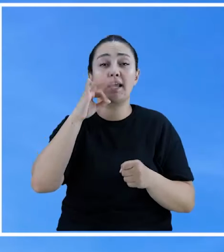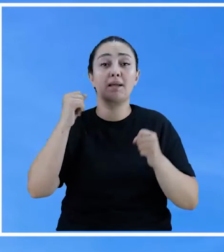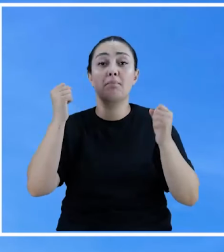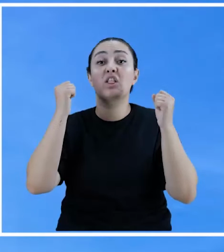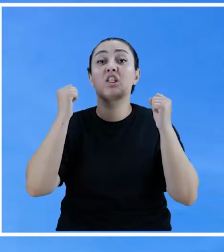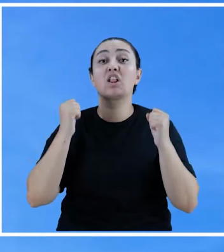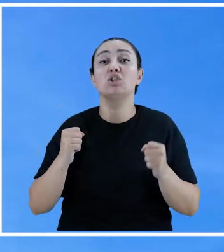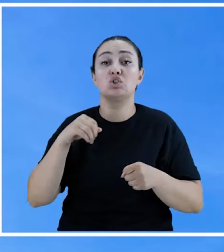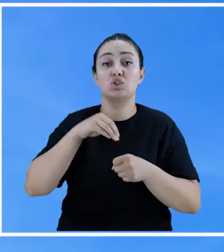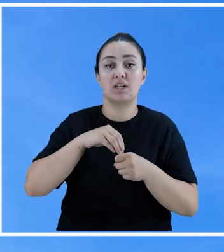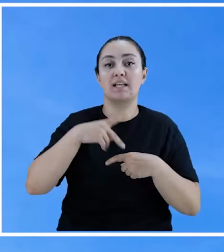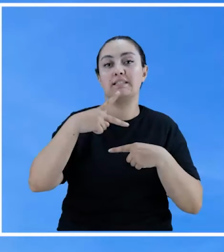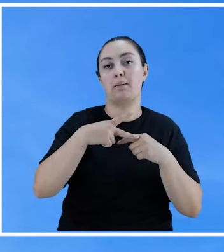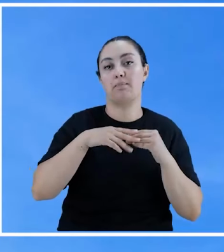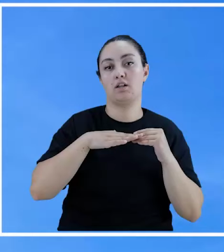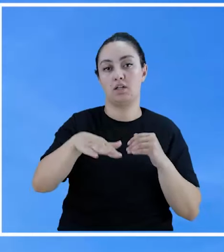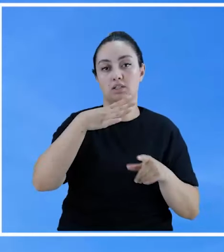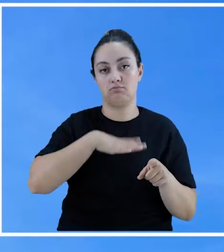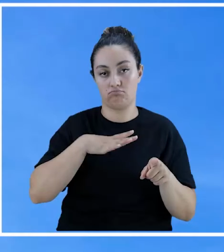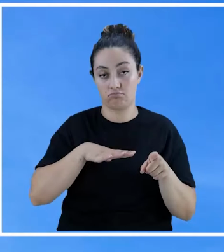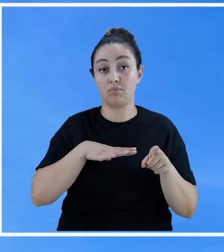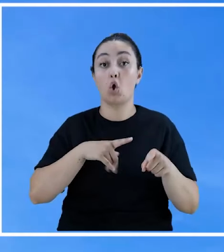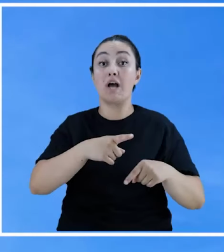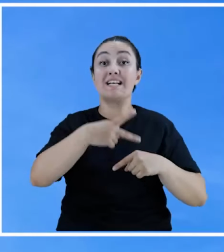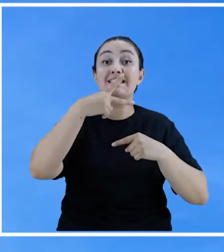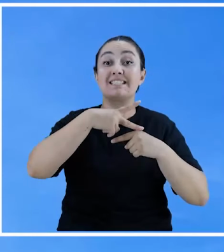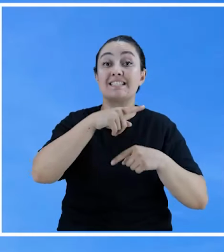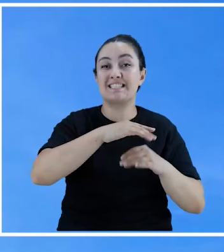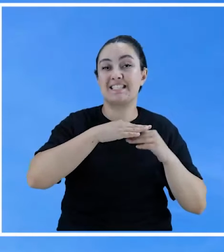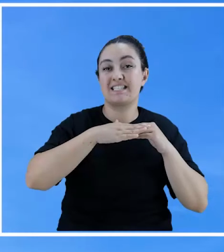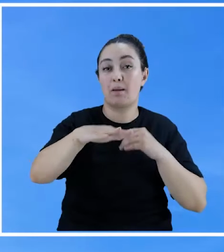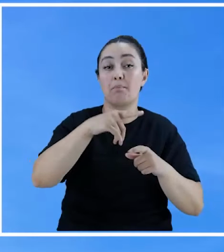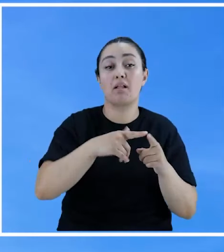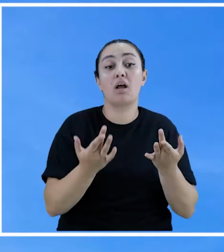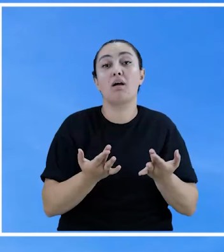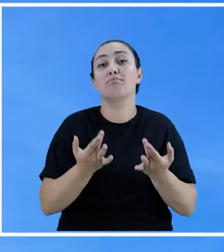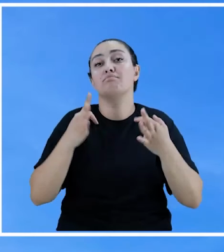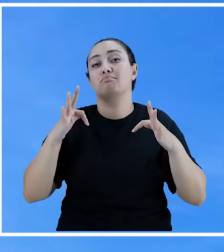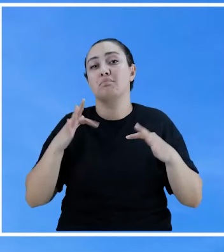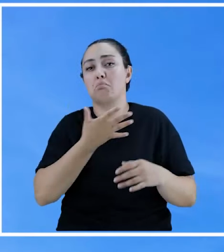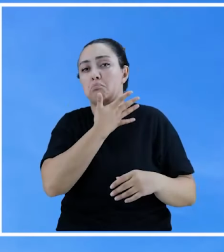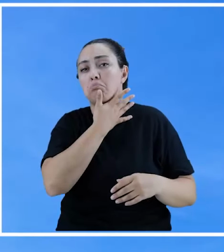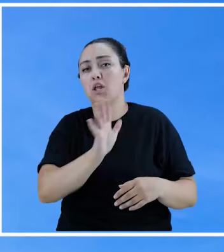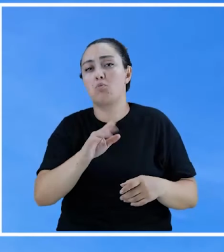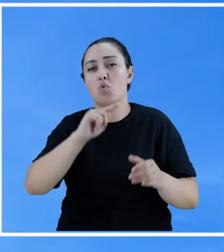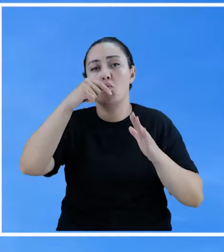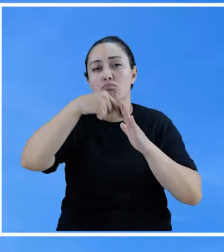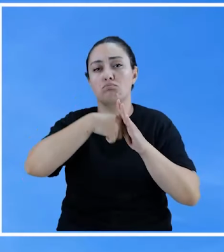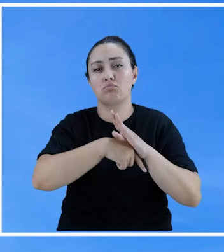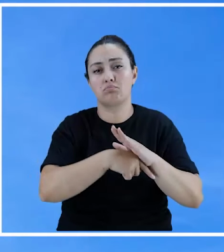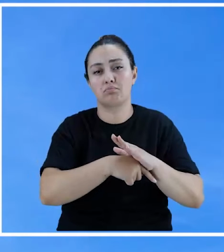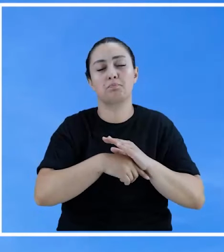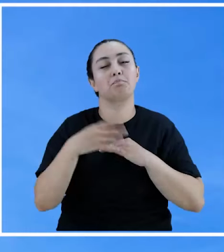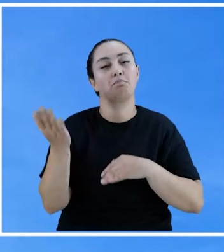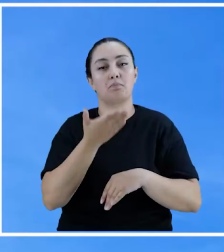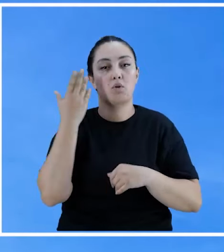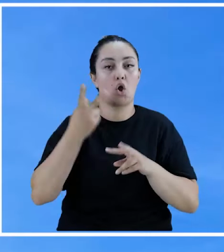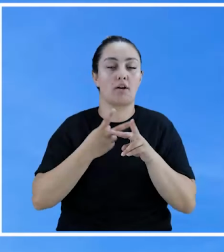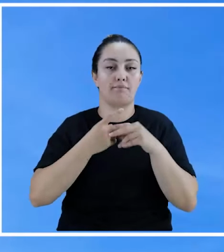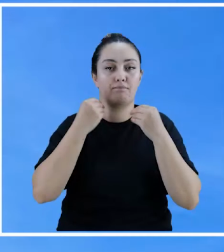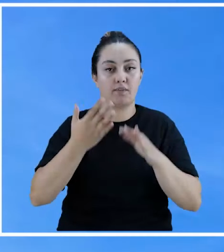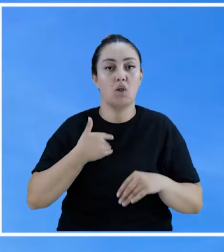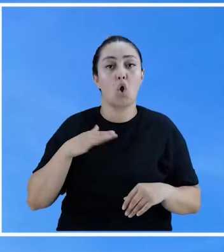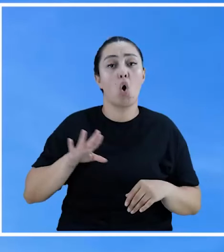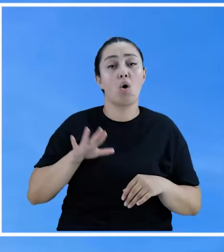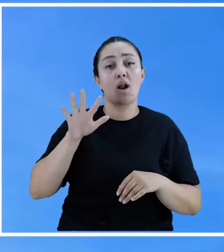kime taşıtıyorsun bunu? Zemine taşıtıyorsun. Şimdi sen bu zemine tanımadan, yani şöyle söylüyorum ben öğrencilerle